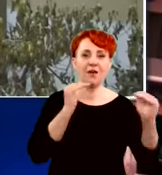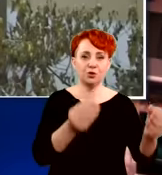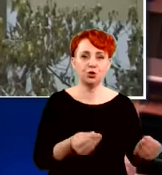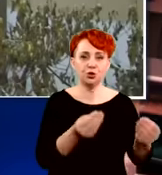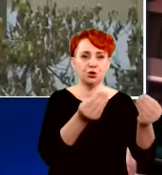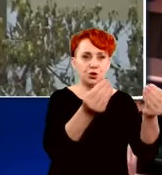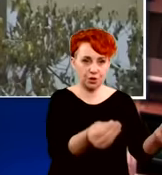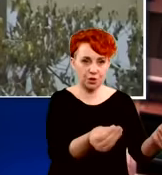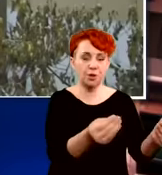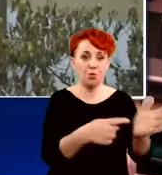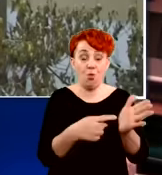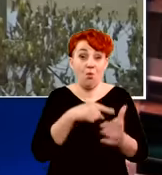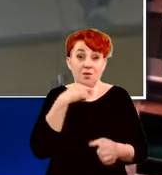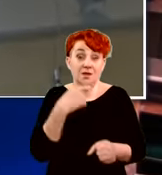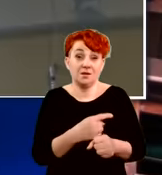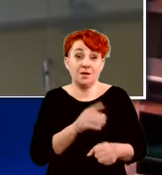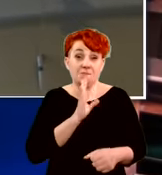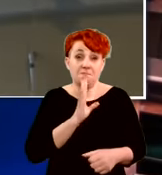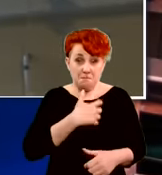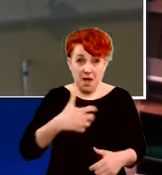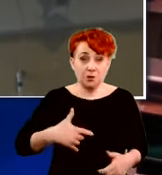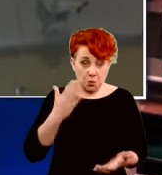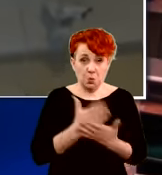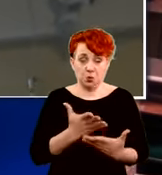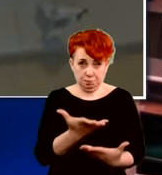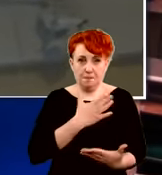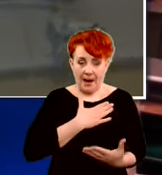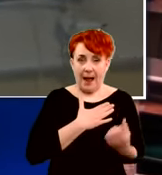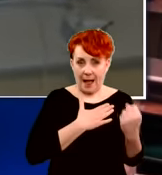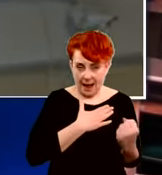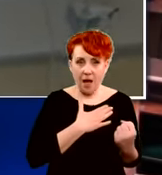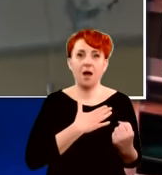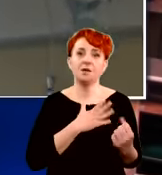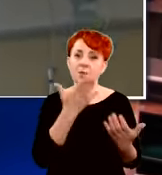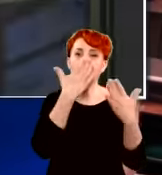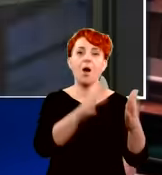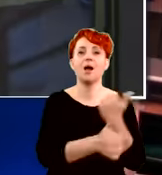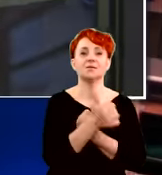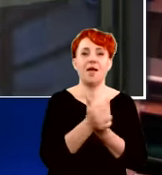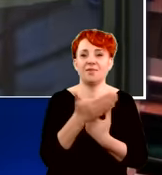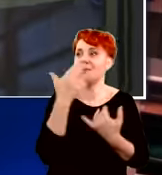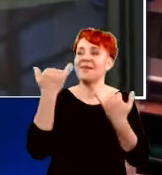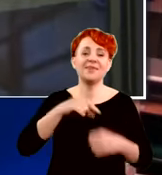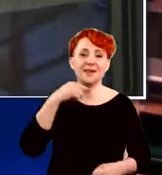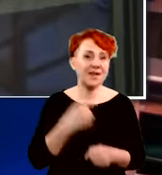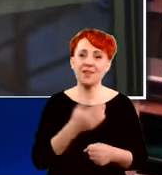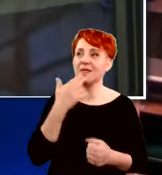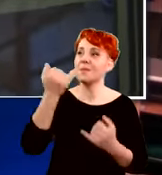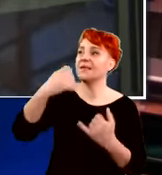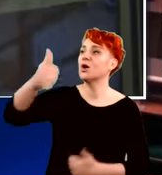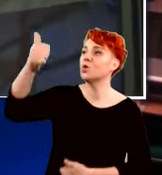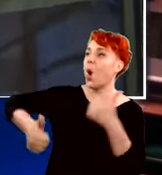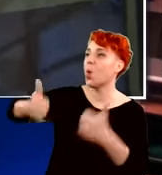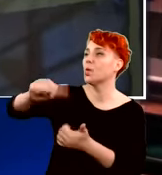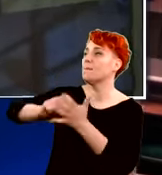że tę decyzję pan marszałek ma. Idzie z uzasadnieniem. Nie ma innej decyzji, nie ma konkurencyjnej izby, nie